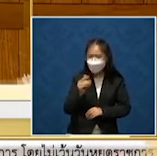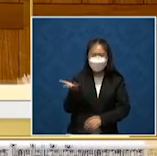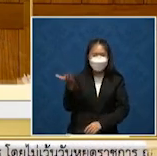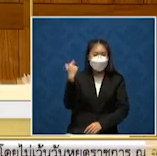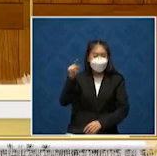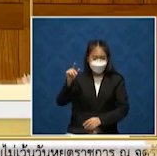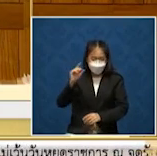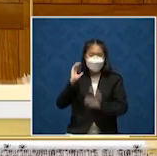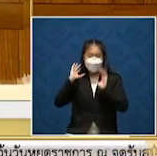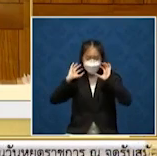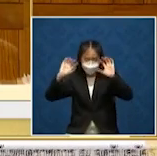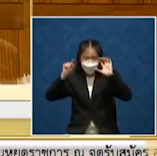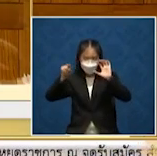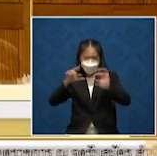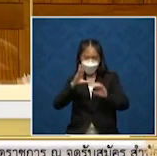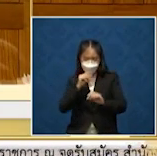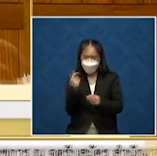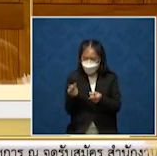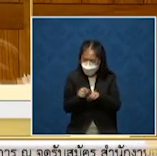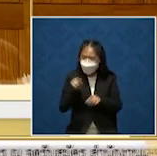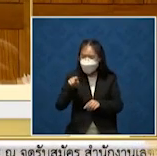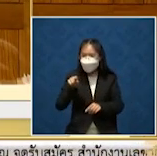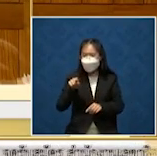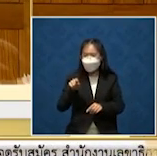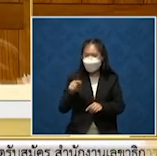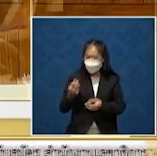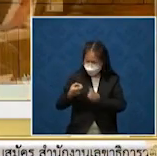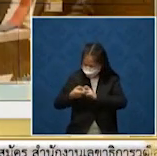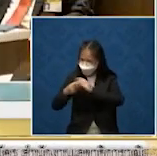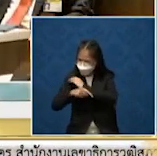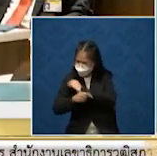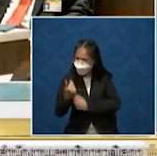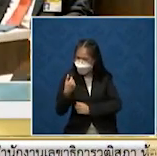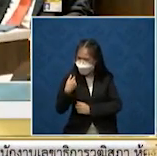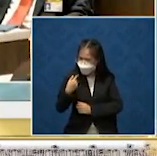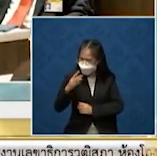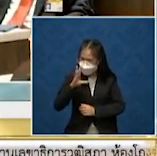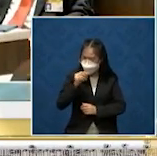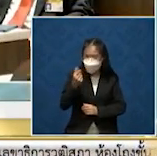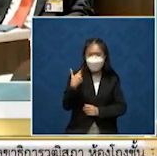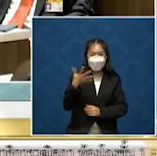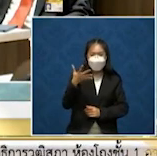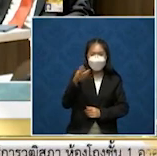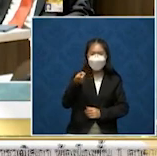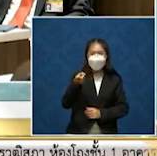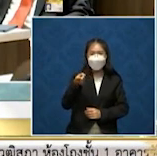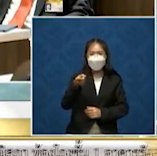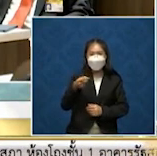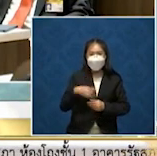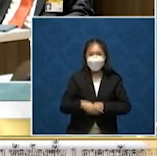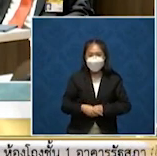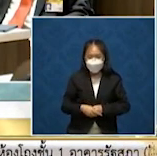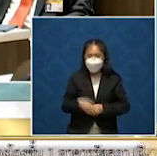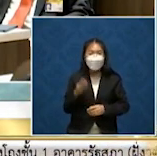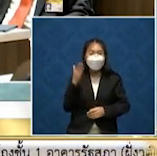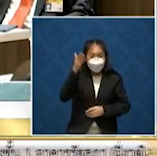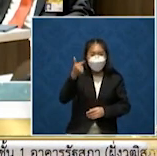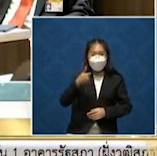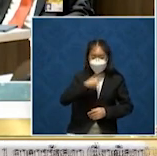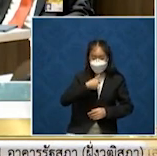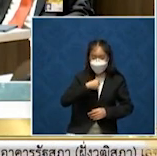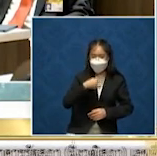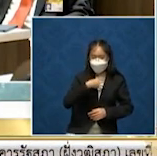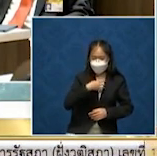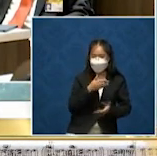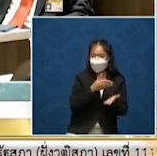ไปเรื่อยว่าไม่มีอะไรเปลี่ยนแปลงว่าแย่อย่างนั้นแย่อย่างนี้พอฟังคำชี้แจงที่นายกชี้แจงมาแล้วเนี่ยด้วยข้อเท็จจริงน